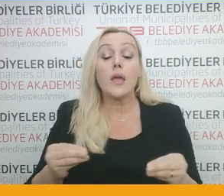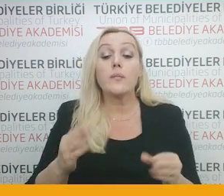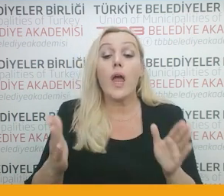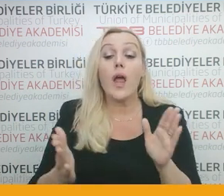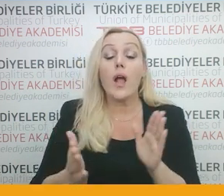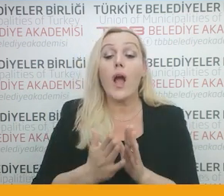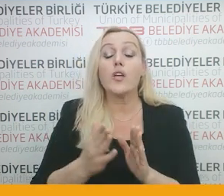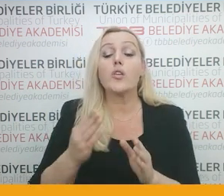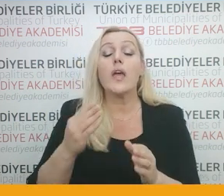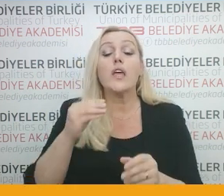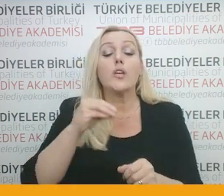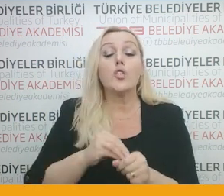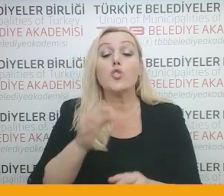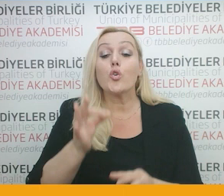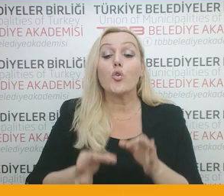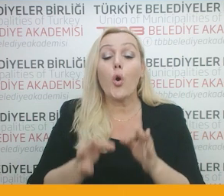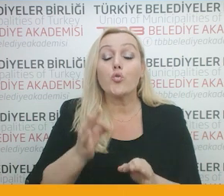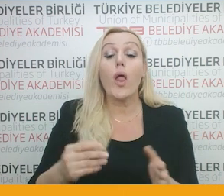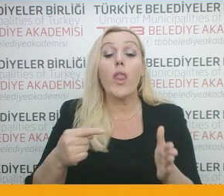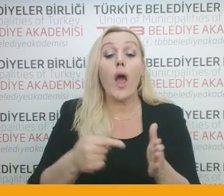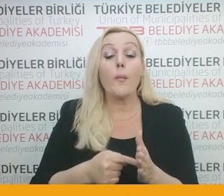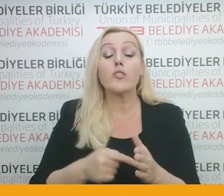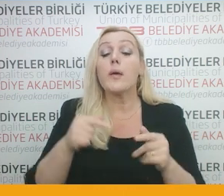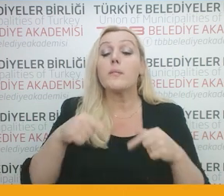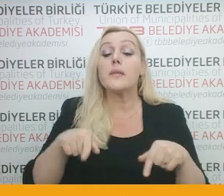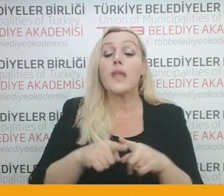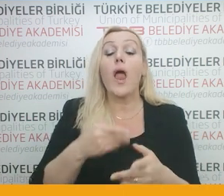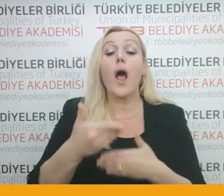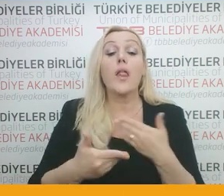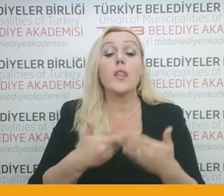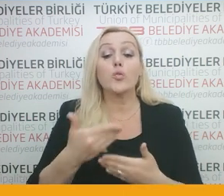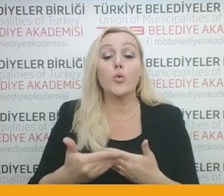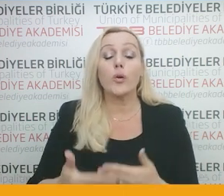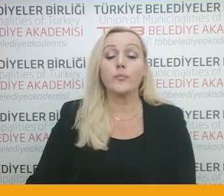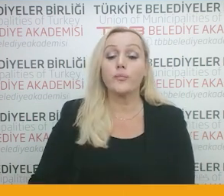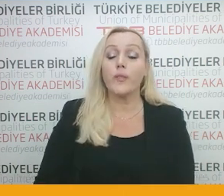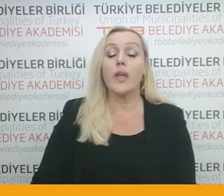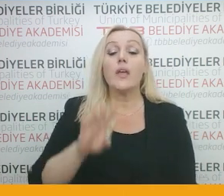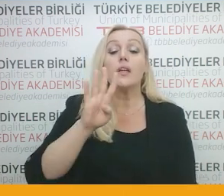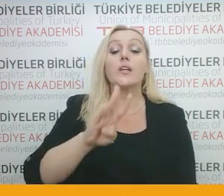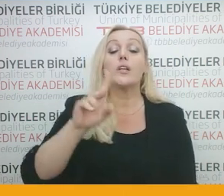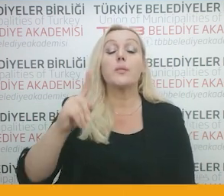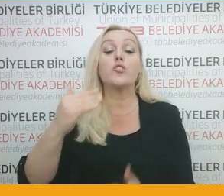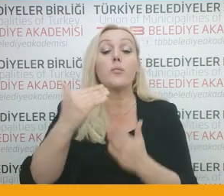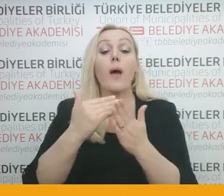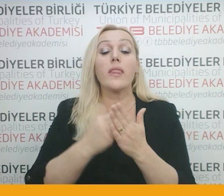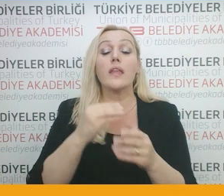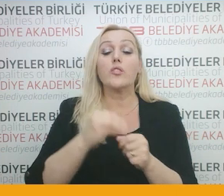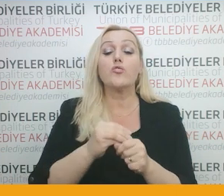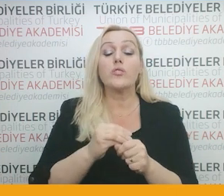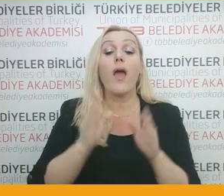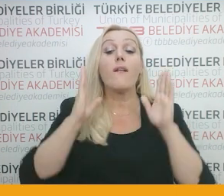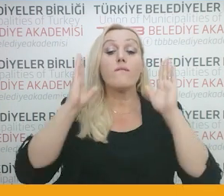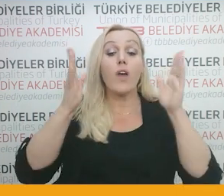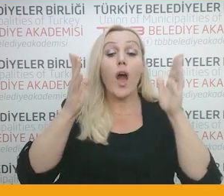iç kontrol amacını bu şekilde bize ifade ediyor. 41. maddede arkadaşlar faaliyet raporları